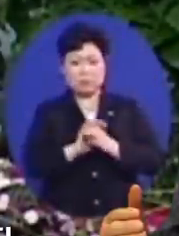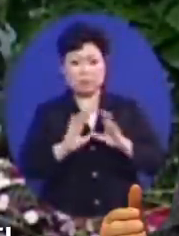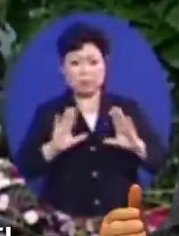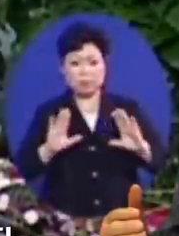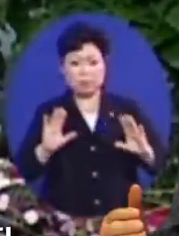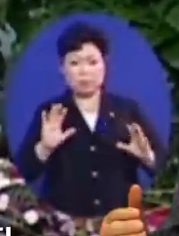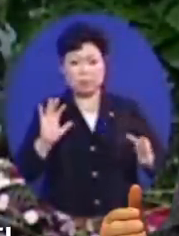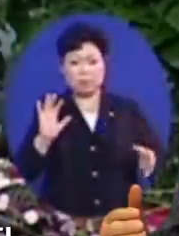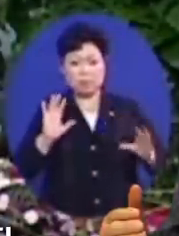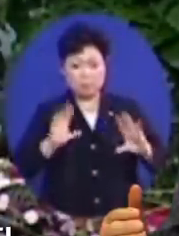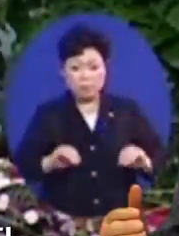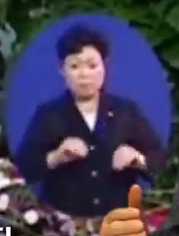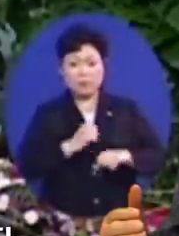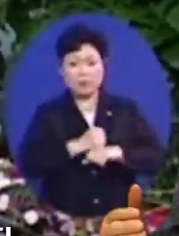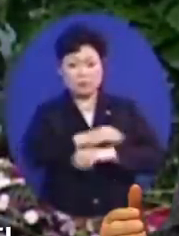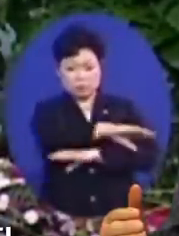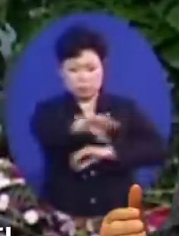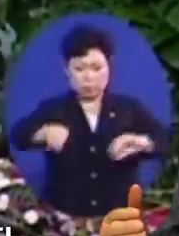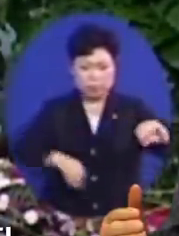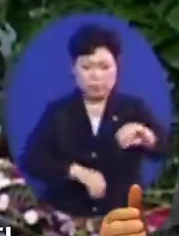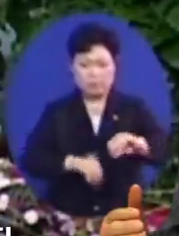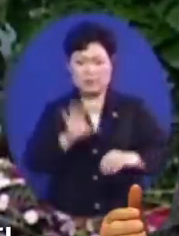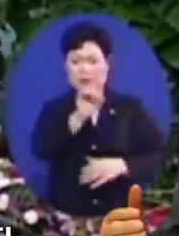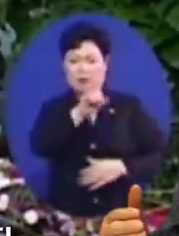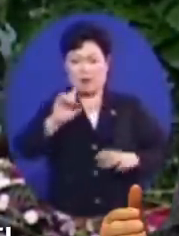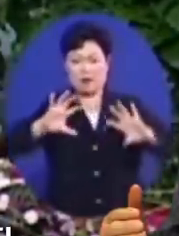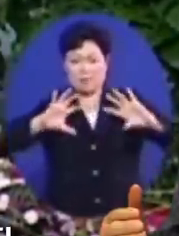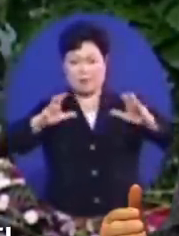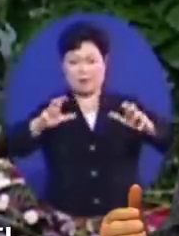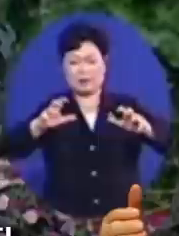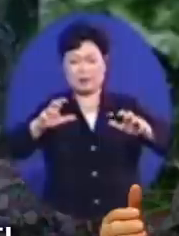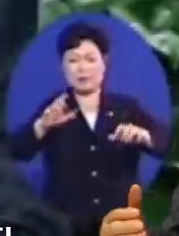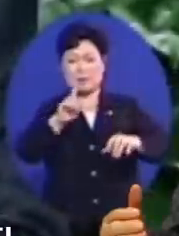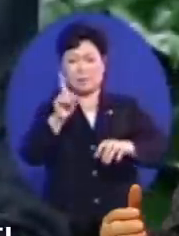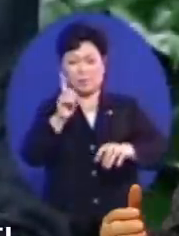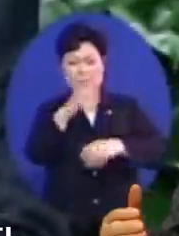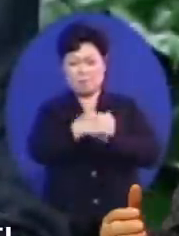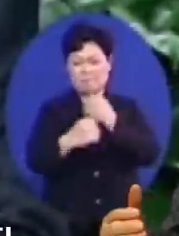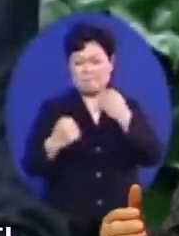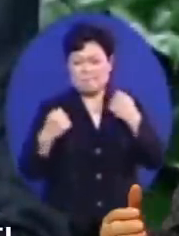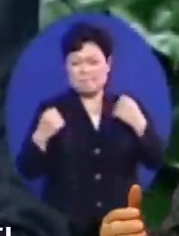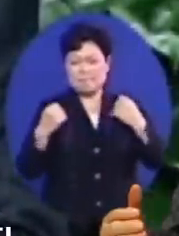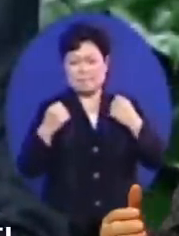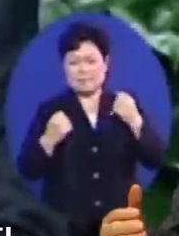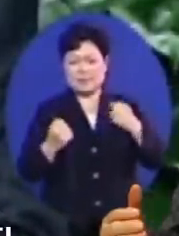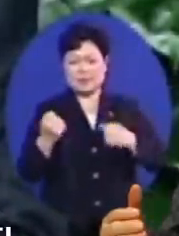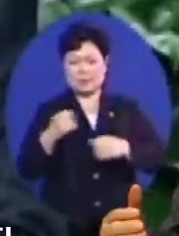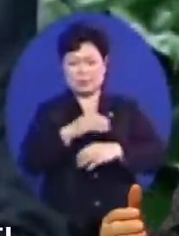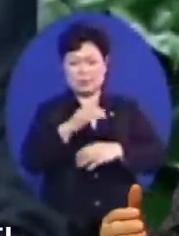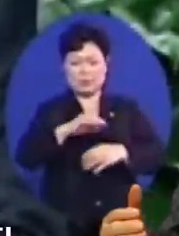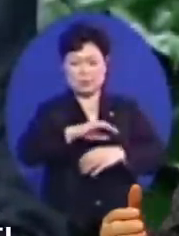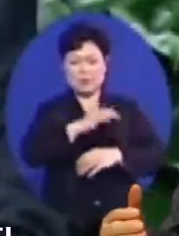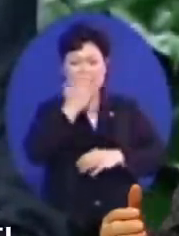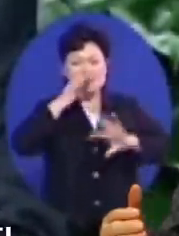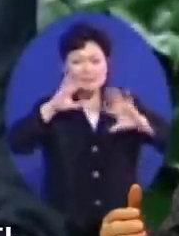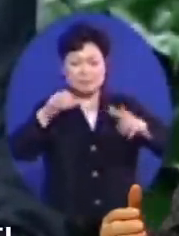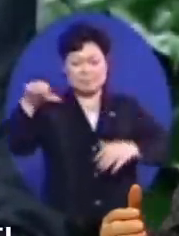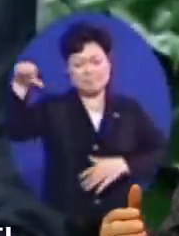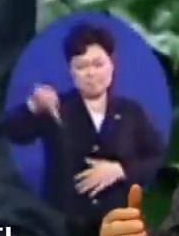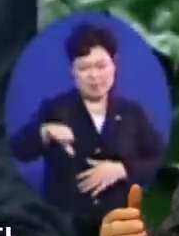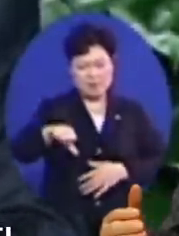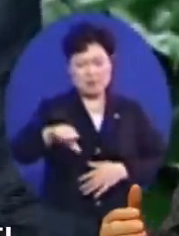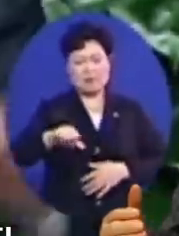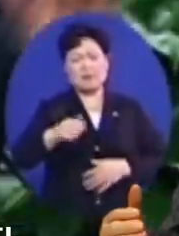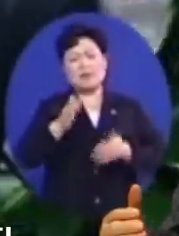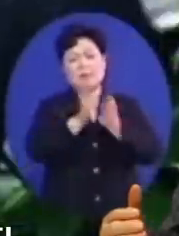아말렉이 도로 힘을 얻고 이스라엘은 모두 다 힘이 다 빠지고 녹초가 되어서 아말렉에게 또 짓밟히기 시작한 것입니다. 그러니